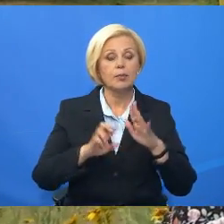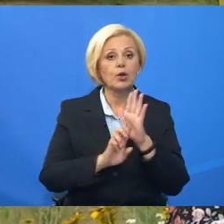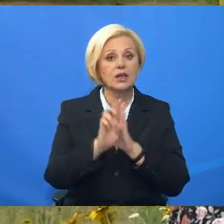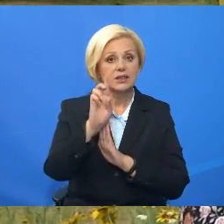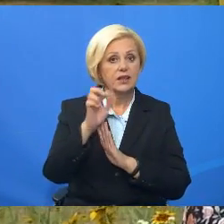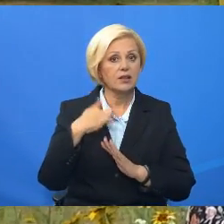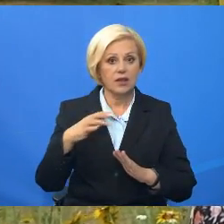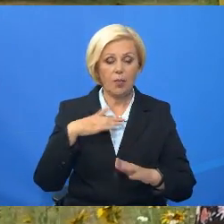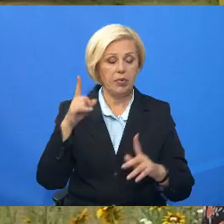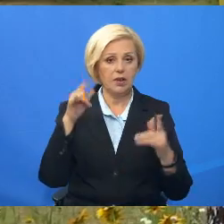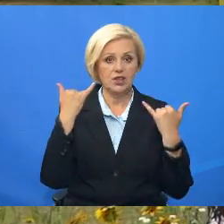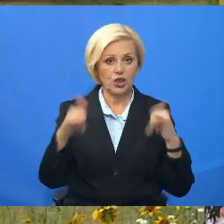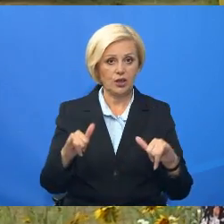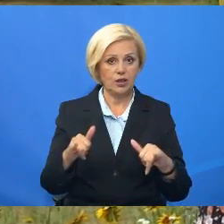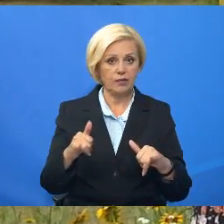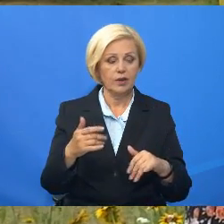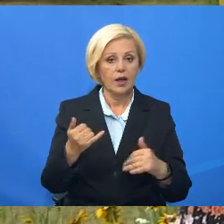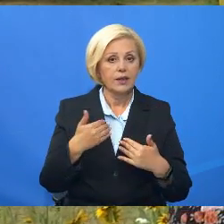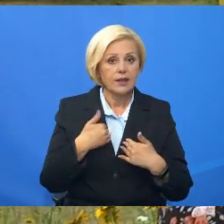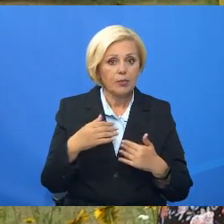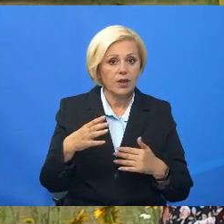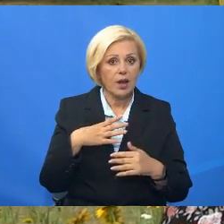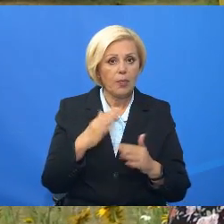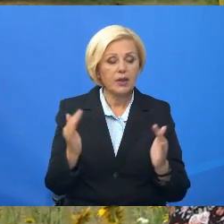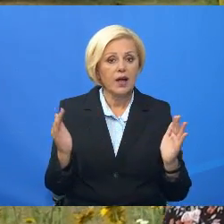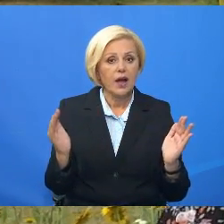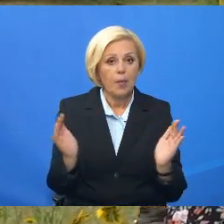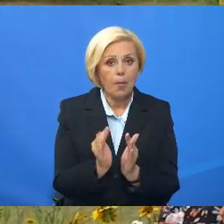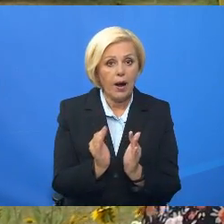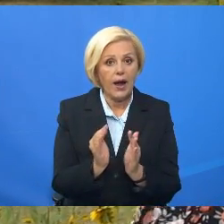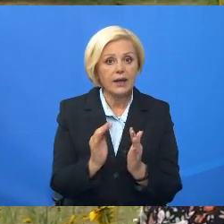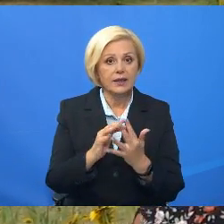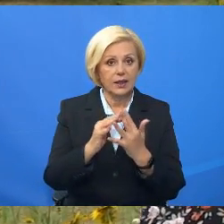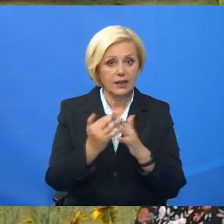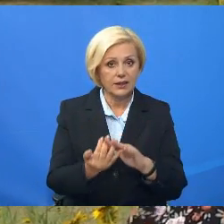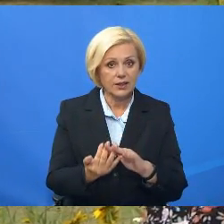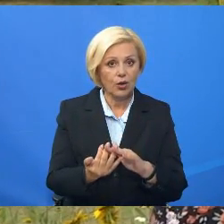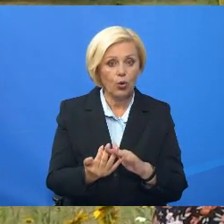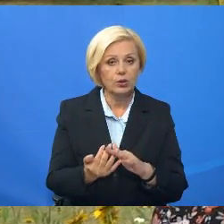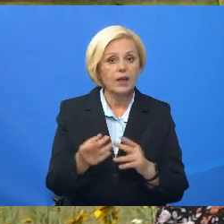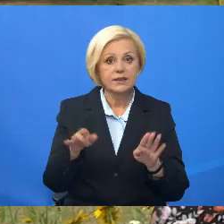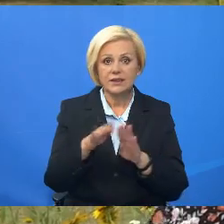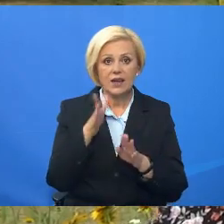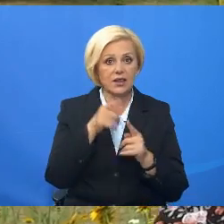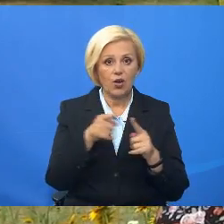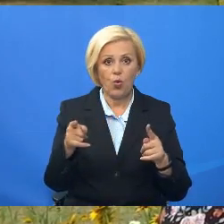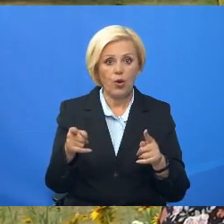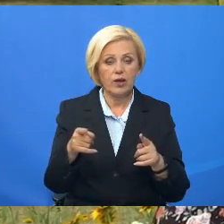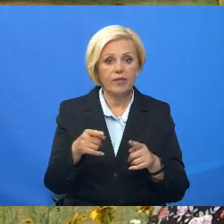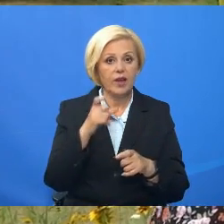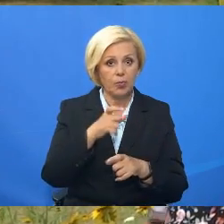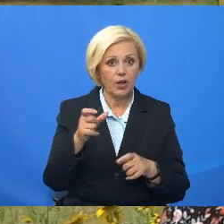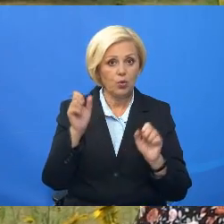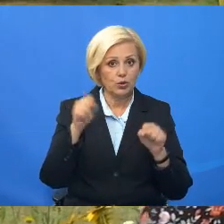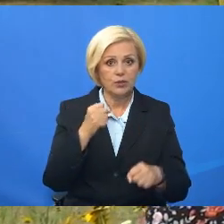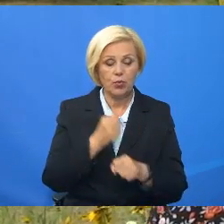была, конечно, шокирована, потому что для меня было маленькие населенные пункты, и за такое время могут люди сделать,